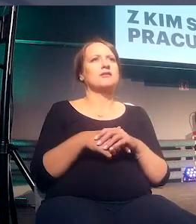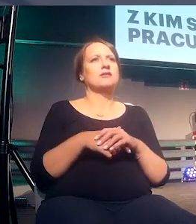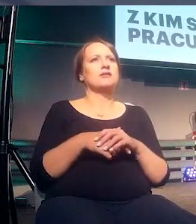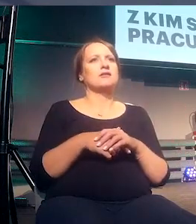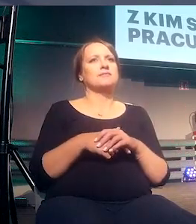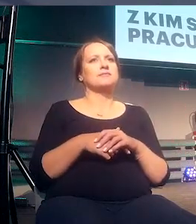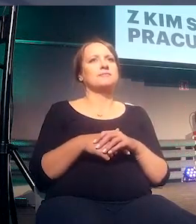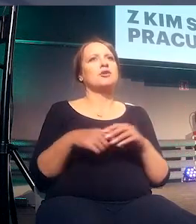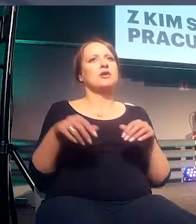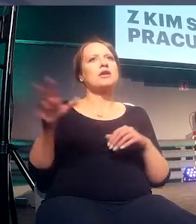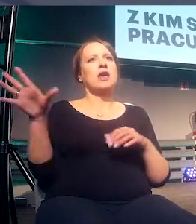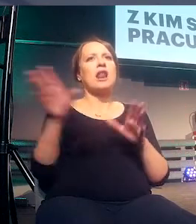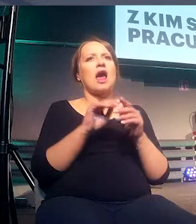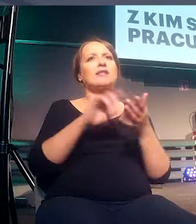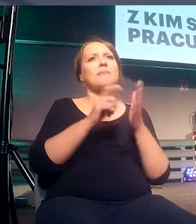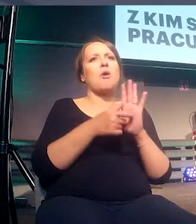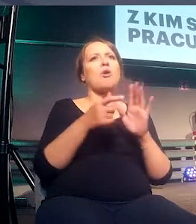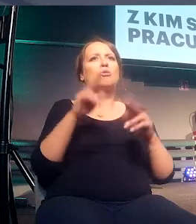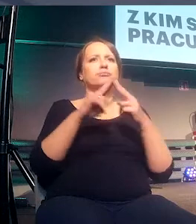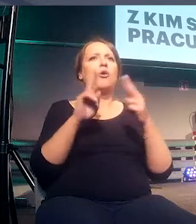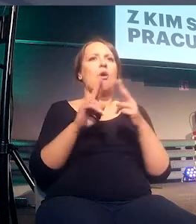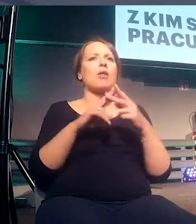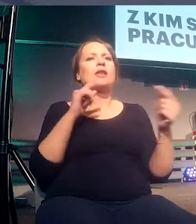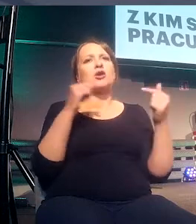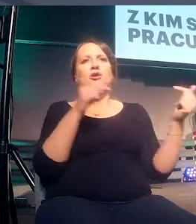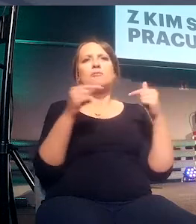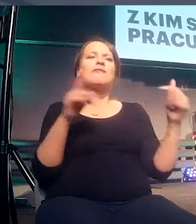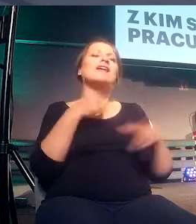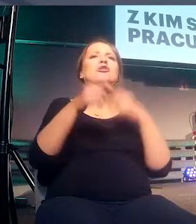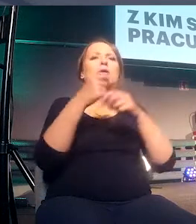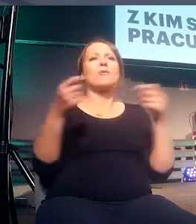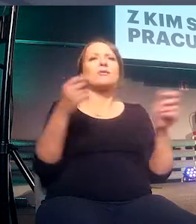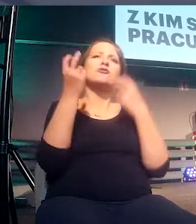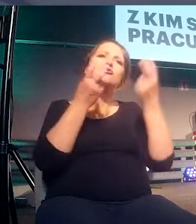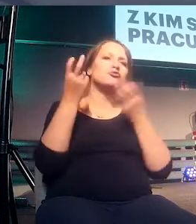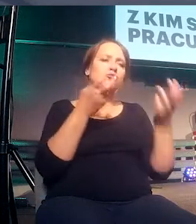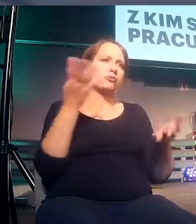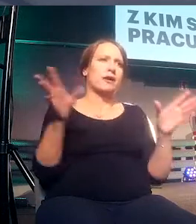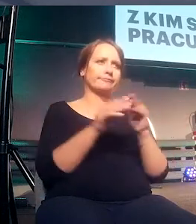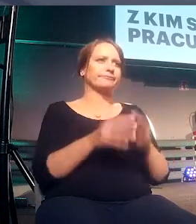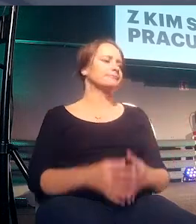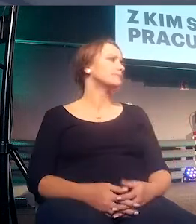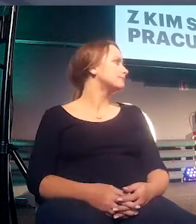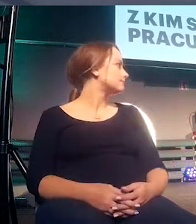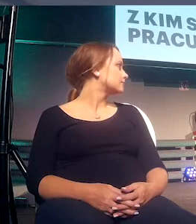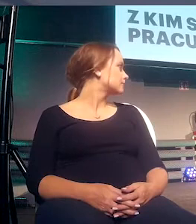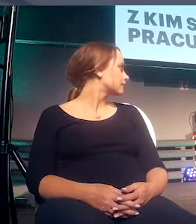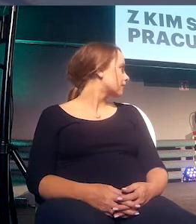bezpośrednio skonsultować wykonalność jakiegoś rozwiązania. Natomiast kiedy mam na myśli technologię w